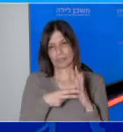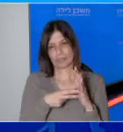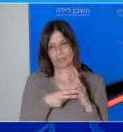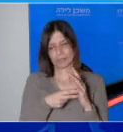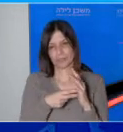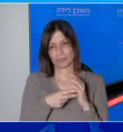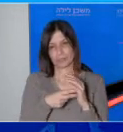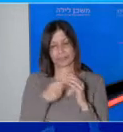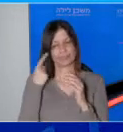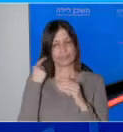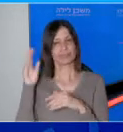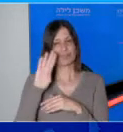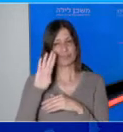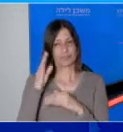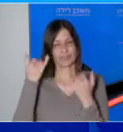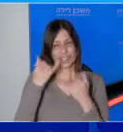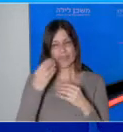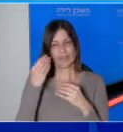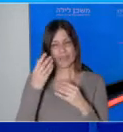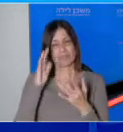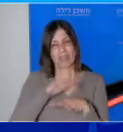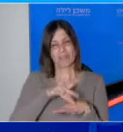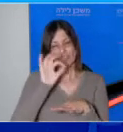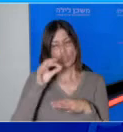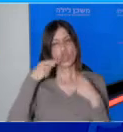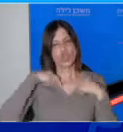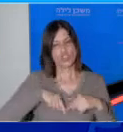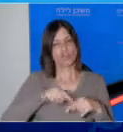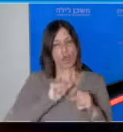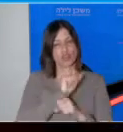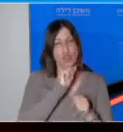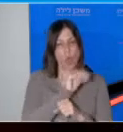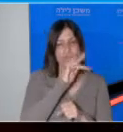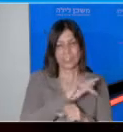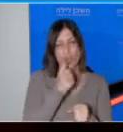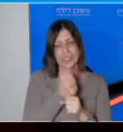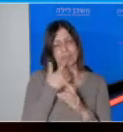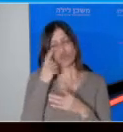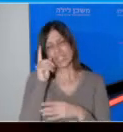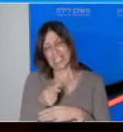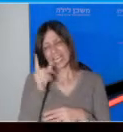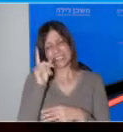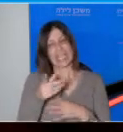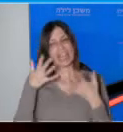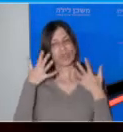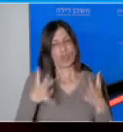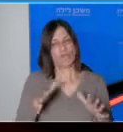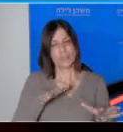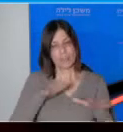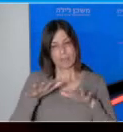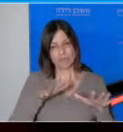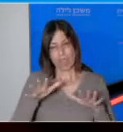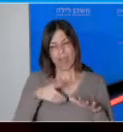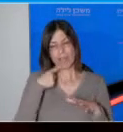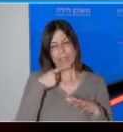תשמע, נתניהו כרגע מהכובע שלו כיושב ראש אופוזיציה עושה את מה שהוא צריך לעשות, הוא צריך לתקוף את הממשלה, ואם מה שנקרא